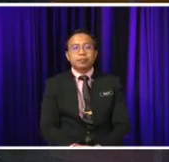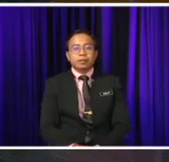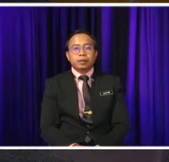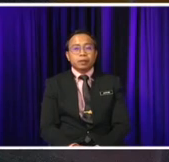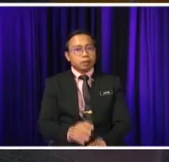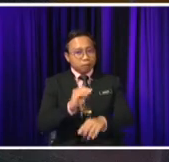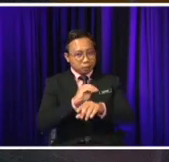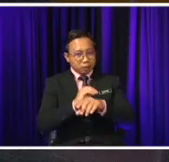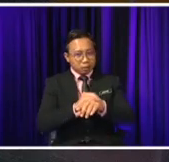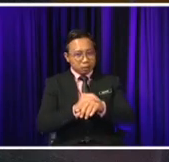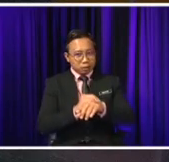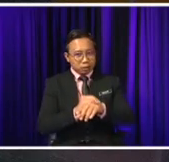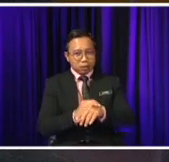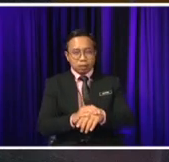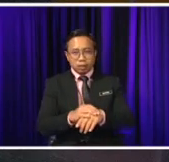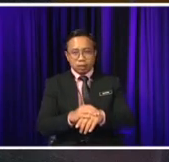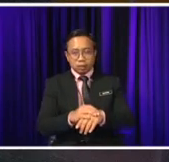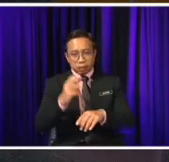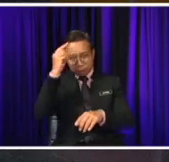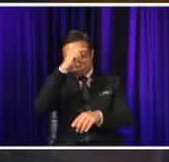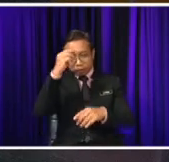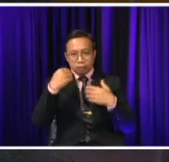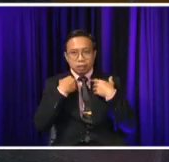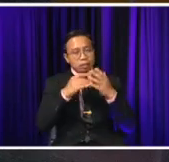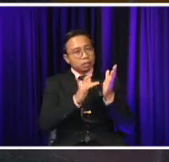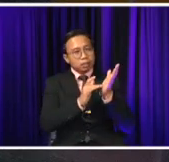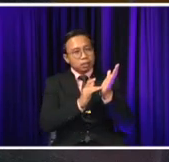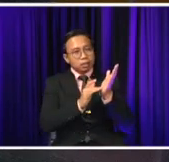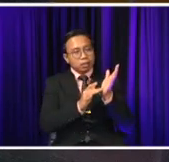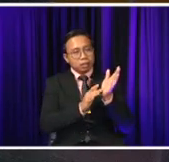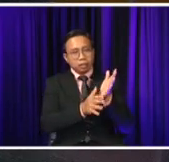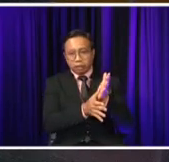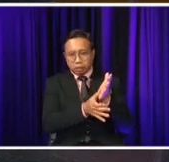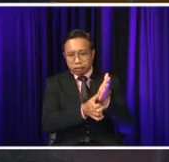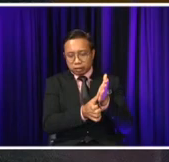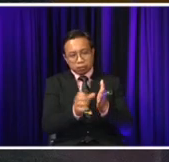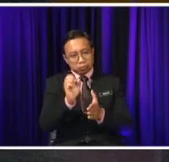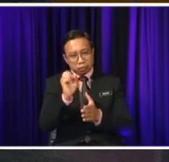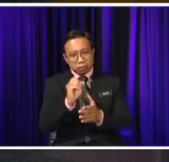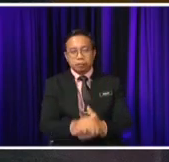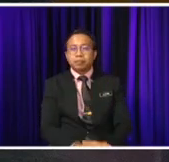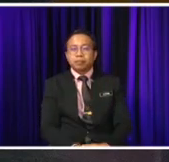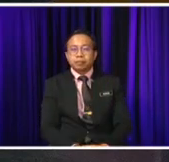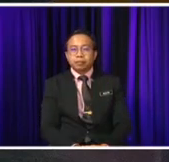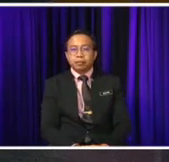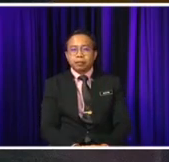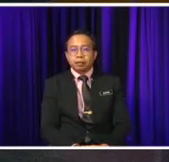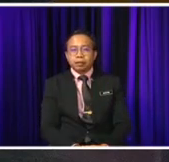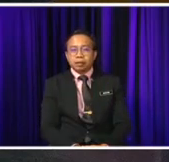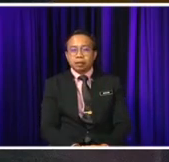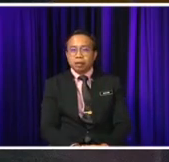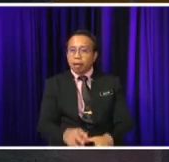zaman Nabi Ada dadah jadi Ara dan dada itu kita nampak guys itu oke